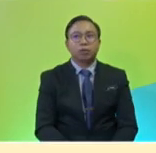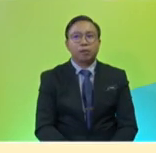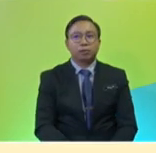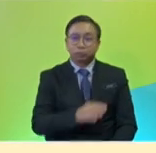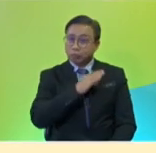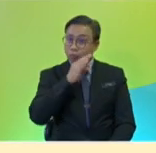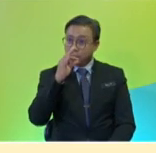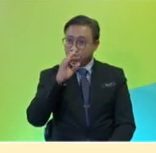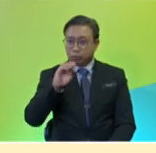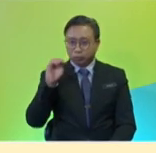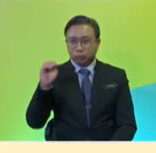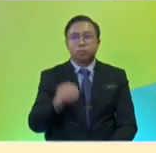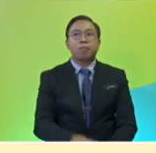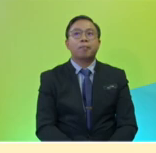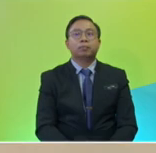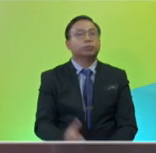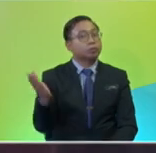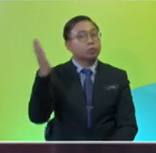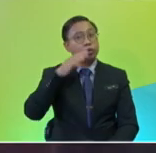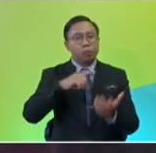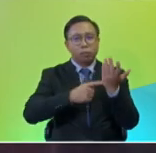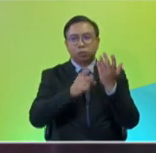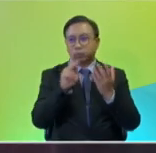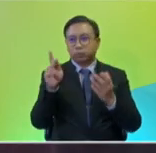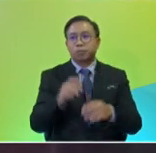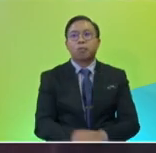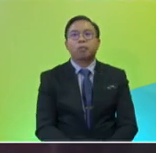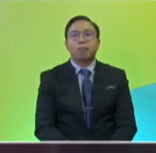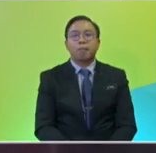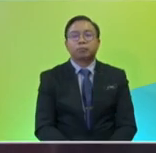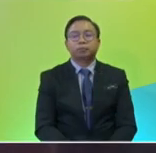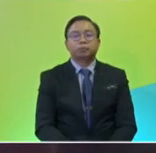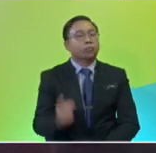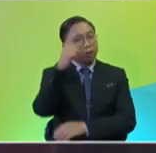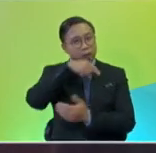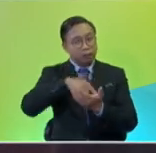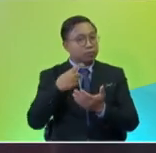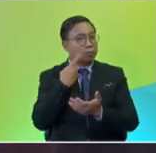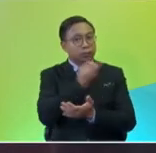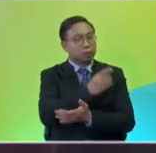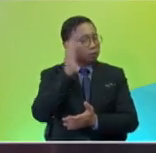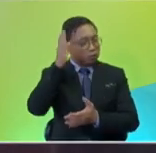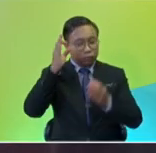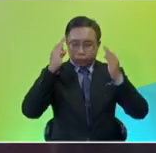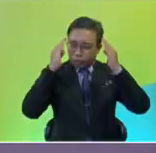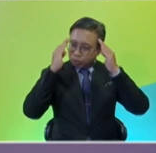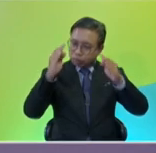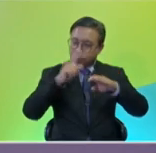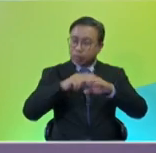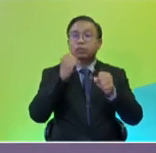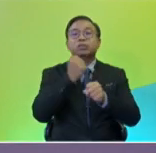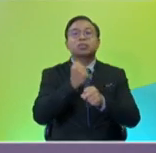Semangat ni. Okey, cikgu, jom kita mulakan. Baiklah. Jadi hari ini kita akan berfokus pada